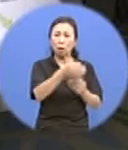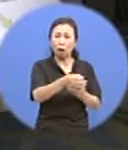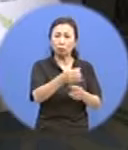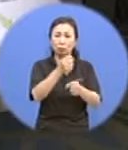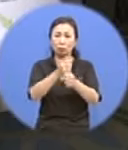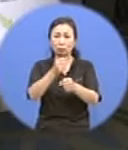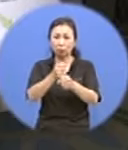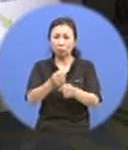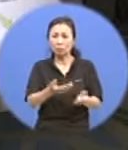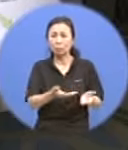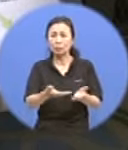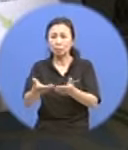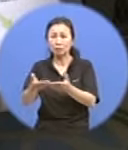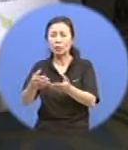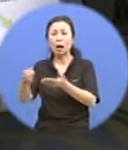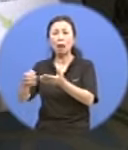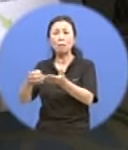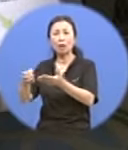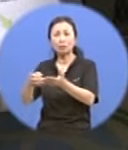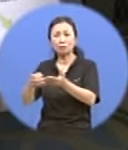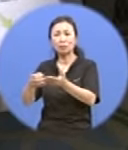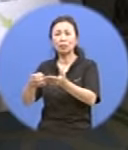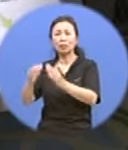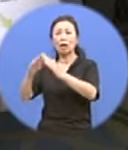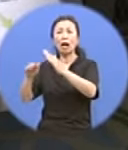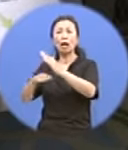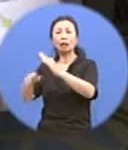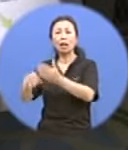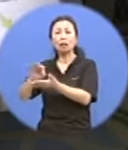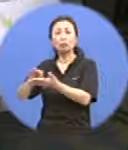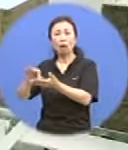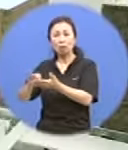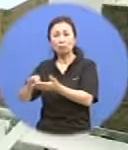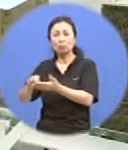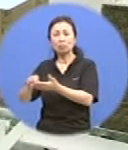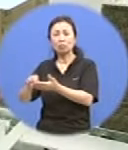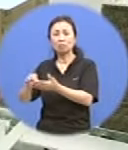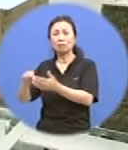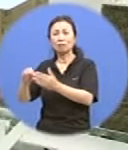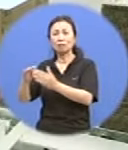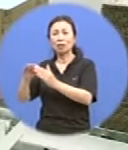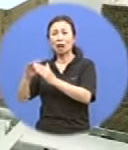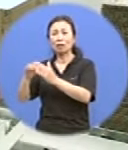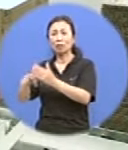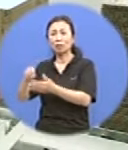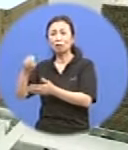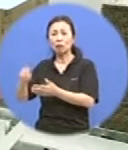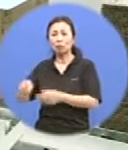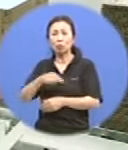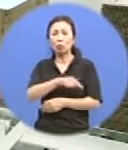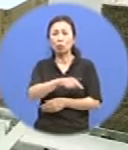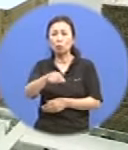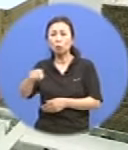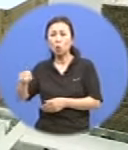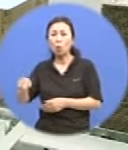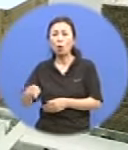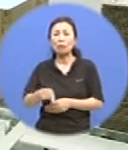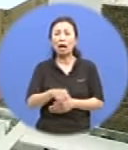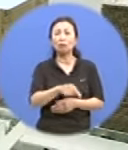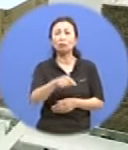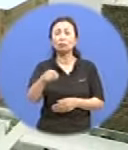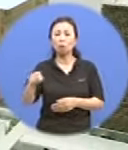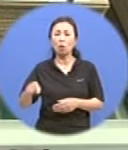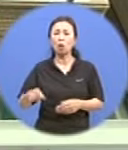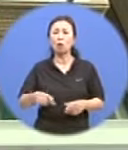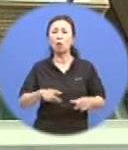売、それからご家庭で使っていく使用の場面と、あと廃棄の場面、トータルの、まあ、ライフサイクルというんですか、 はい、 全